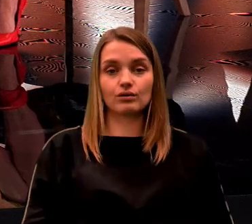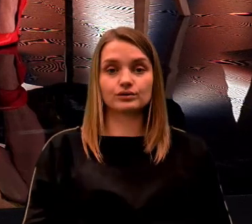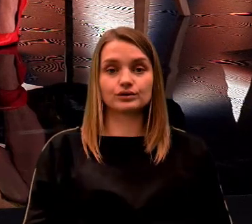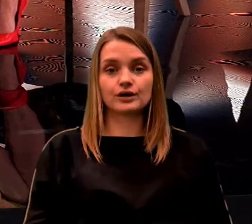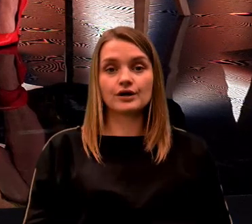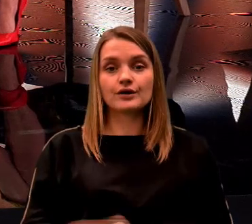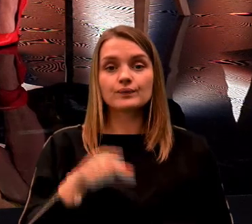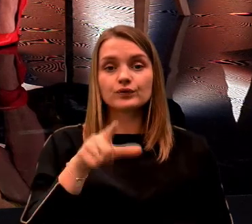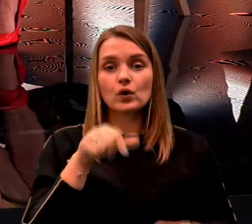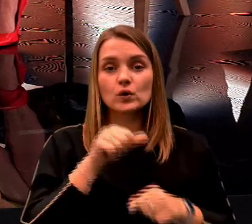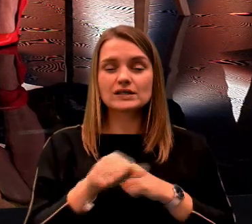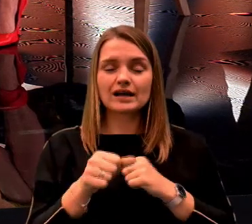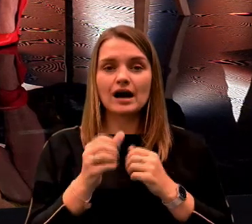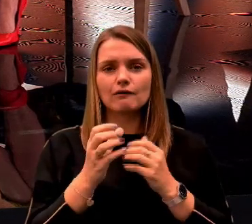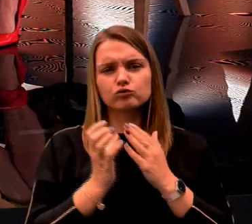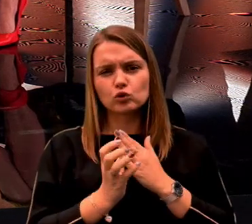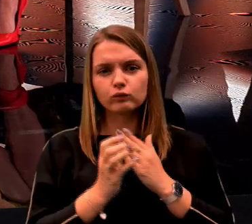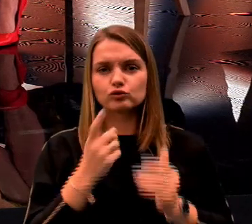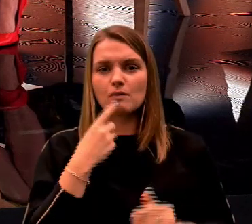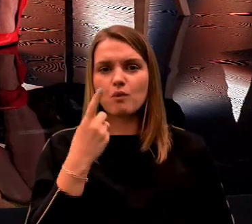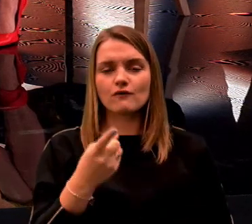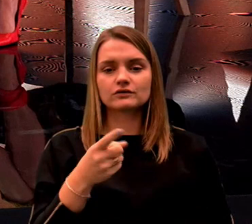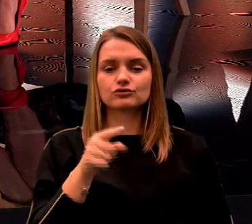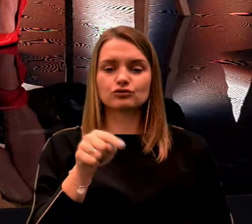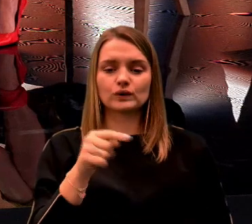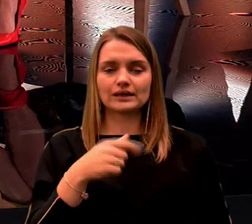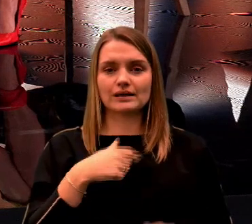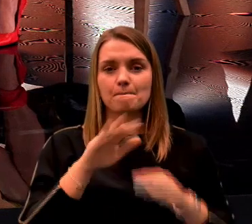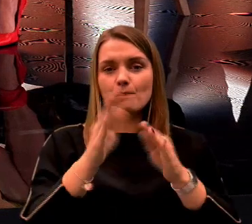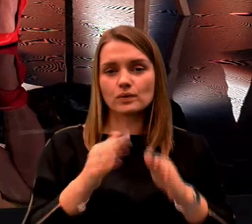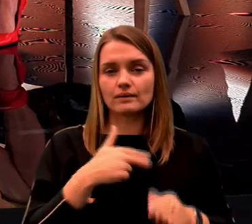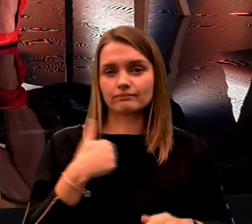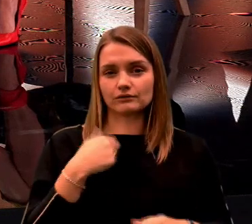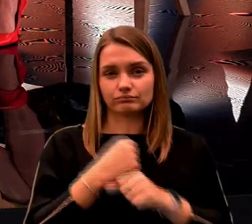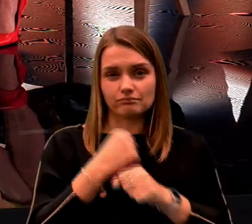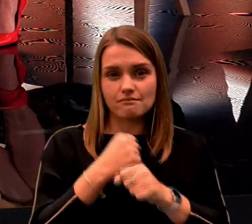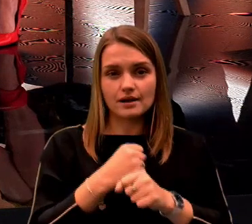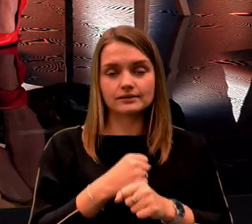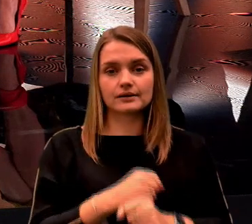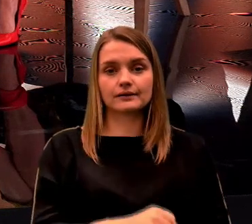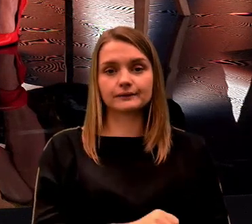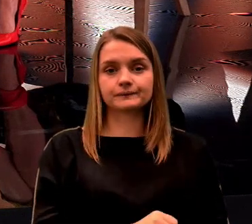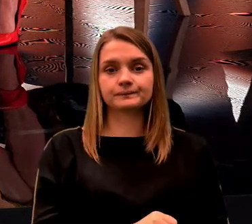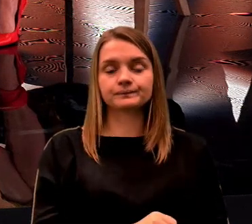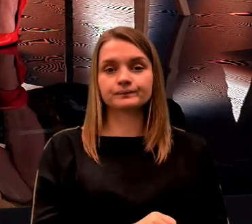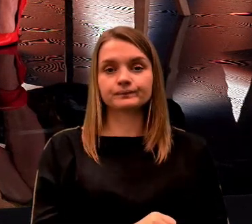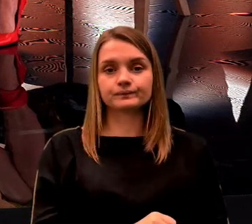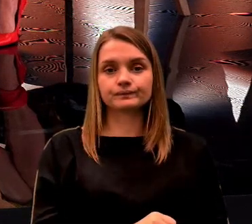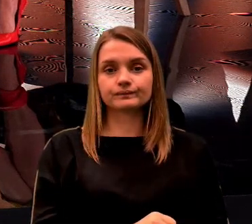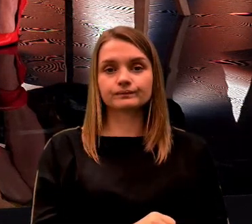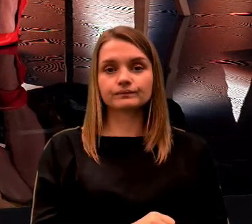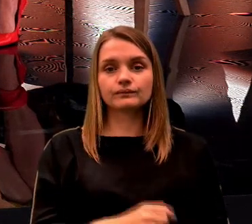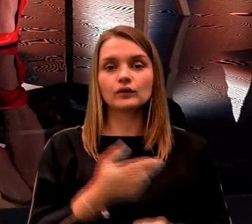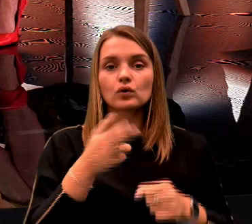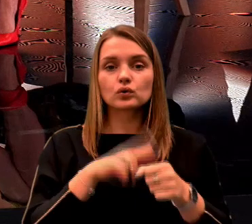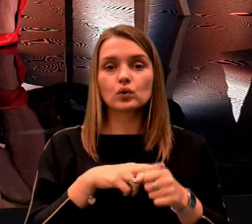I to jest z grubsza ta narracja, którą my próbujemy wnosić też, promując ideę tych tak zwanych benefit corporations, które